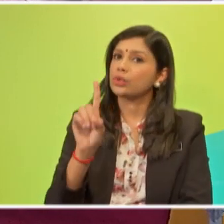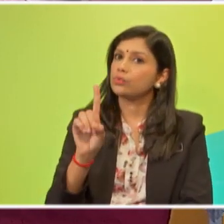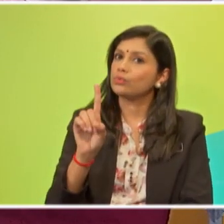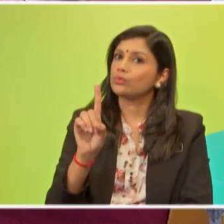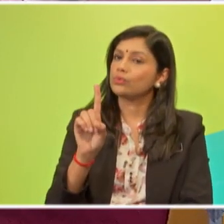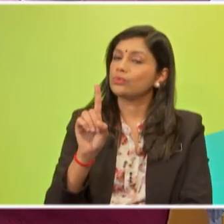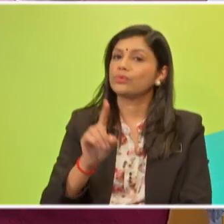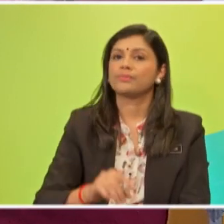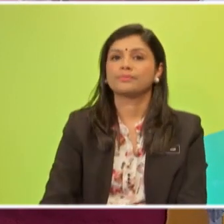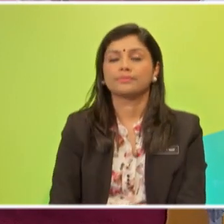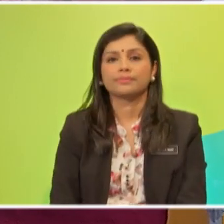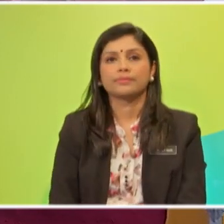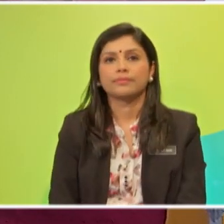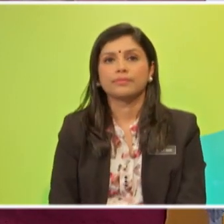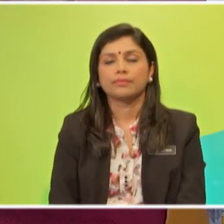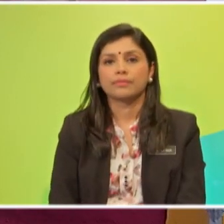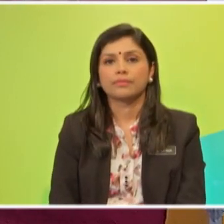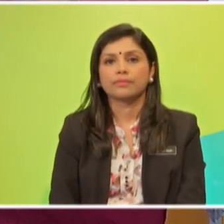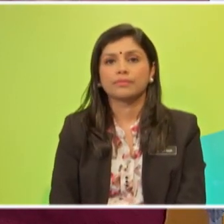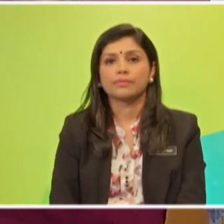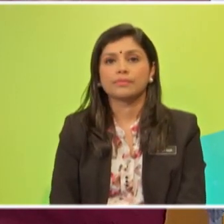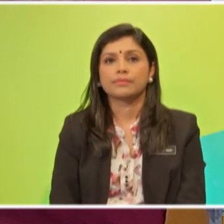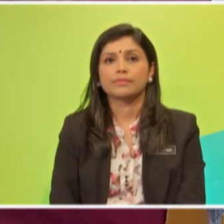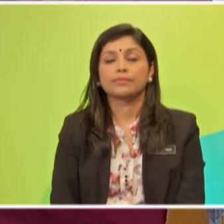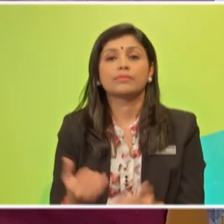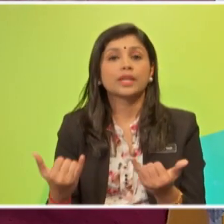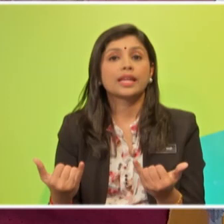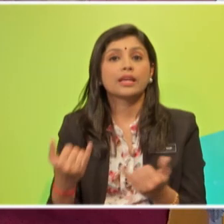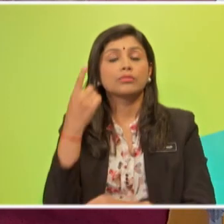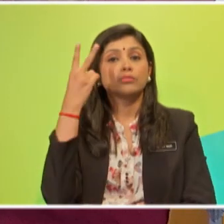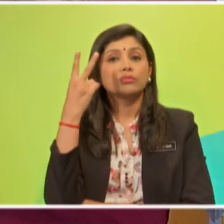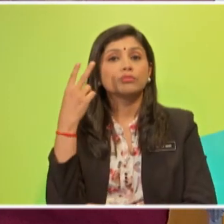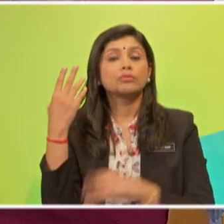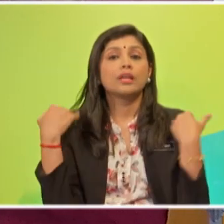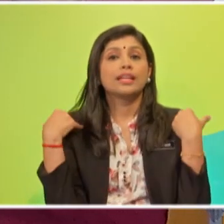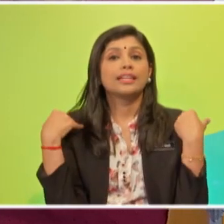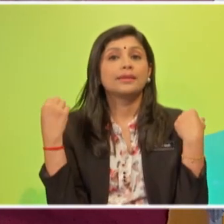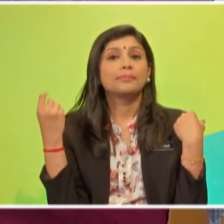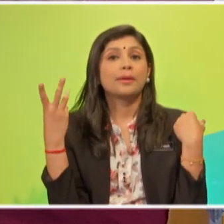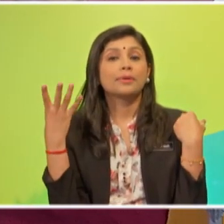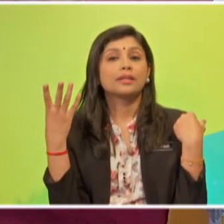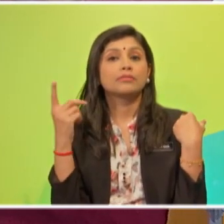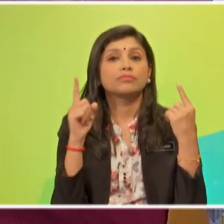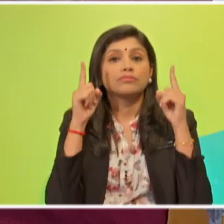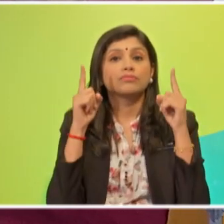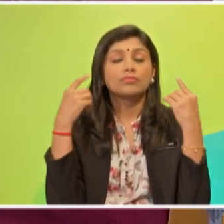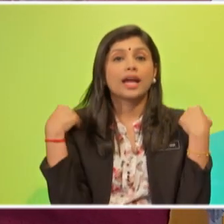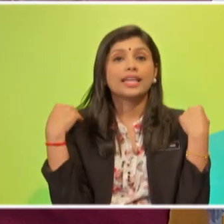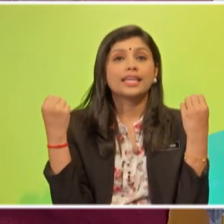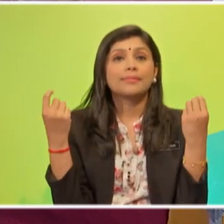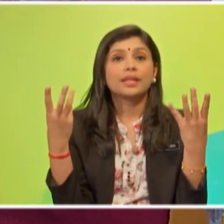Satu. Okey, betul. Seterusnya. Okey, Sean, berapa biji